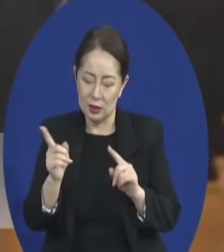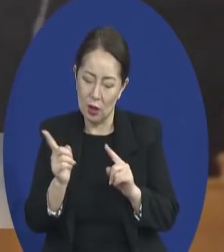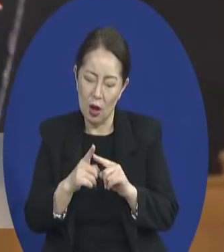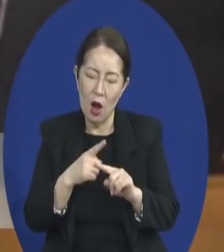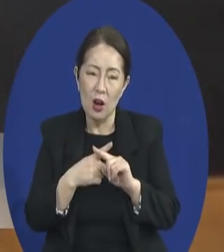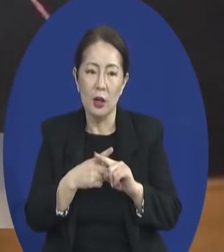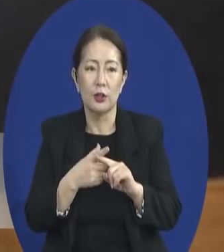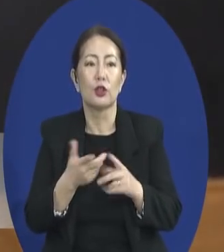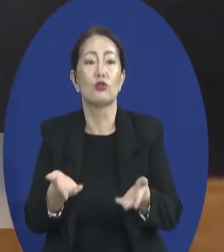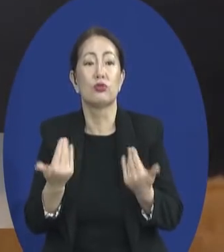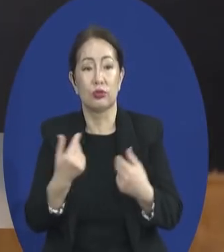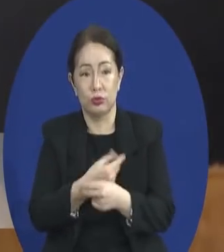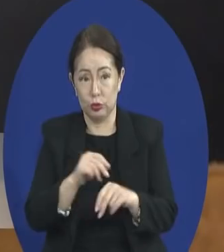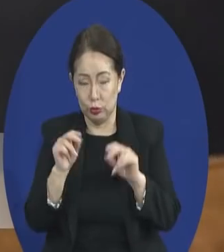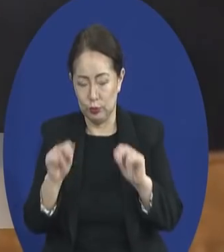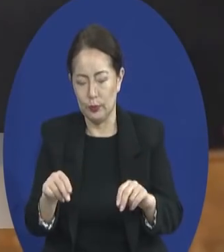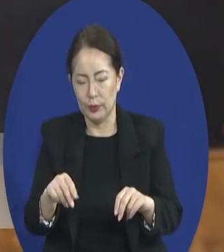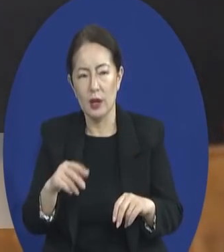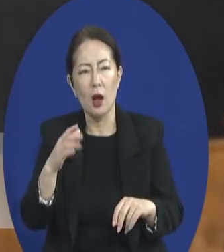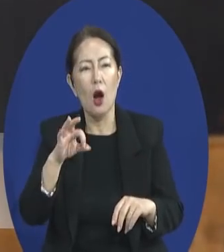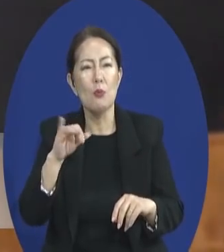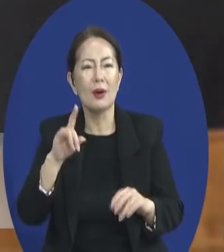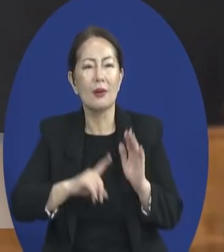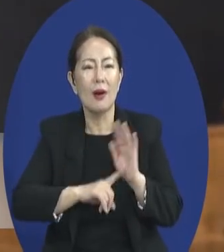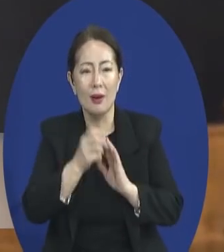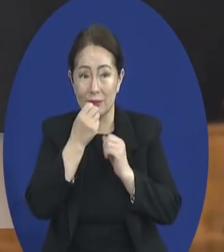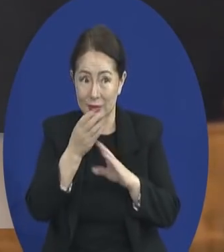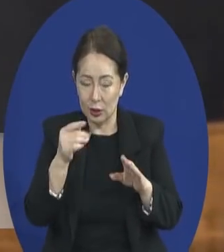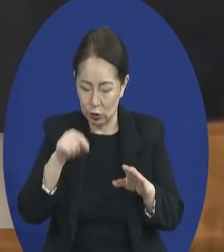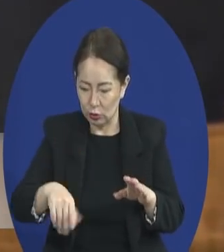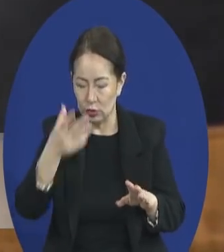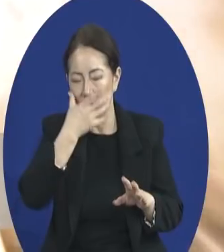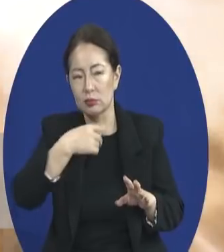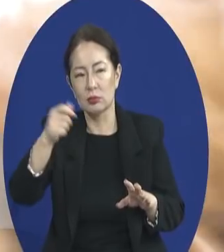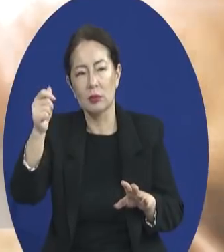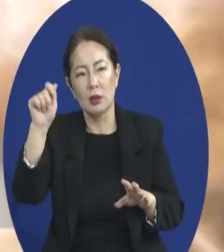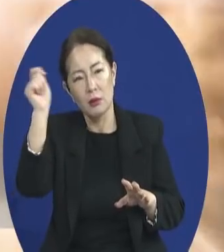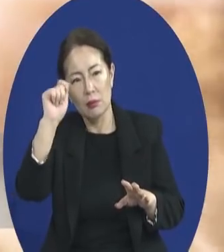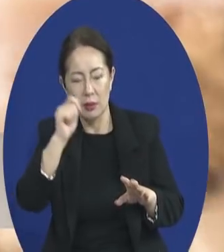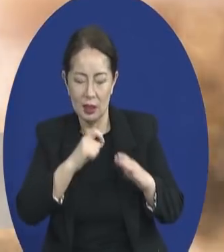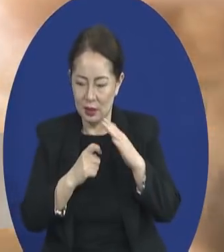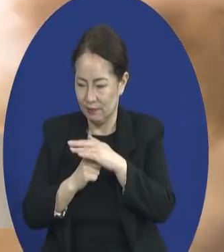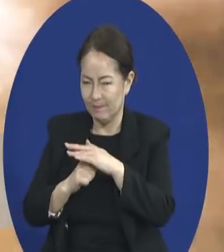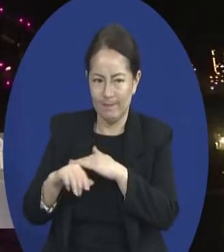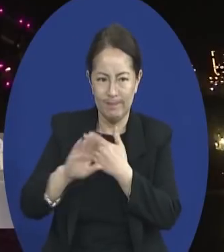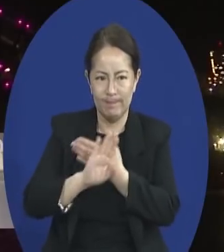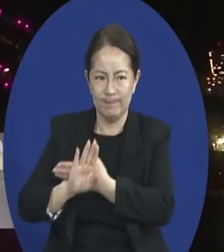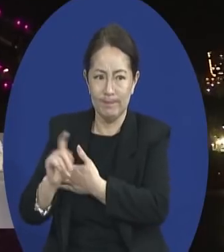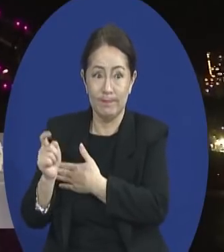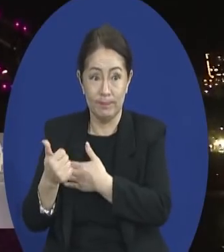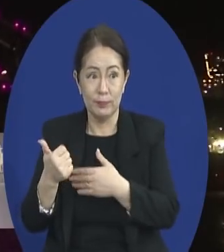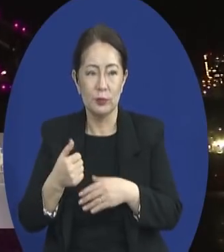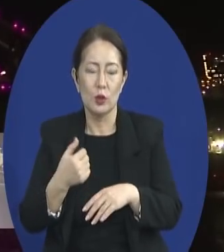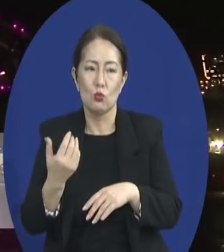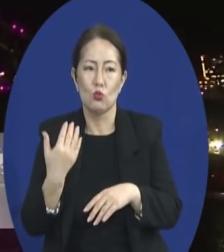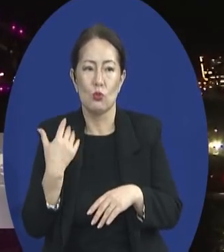гинт цоцолсон байна. Тус улс омикрон хувилбарын анхны тохиолдлыг зарласан ч өнөөдөр нөхцөл байдлыг хяналттай авч чадсан гэж мэдээлсэн байна. Одоогоос сэтгэн